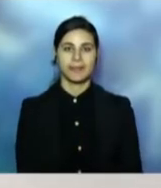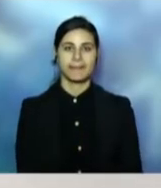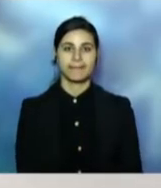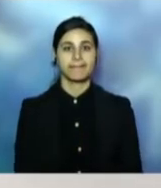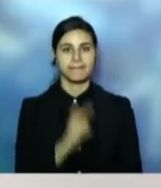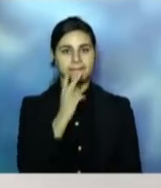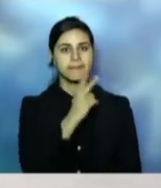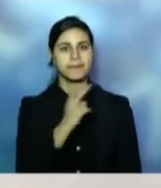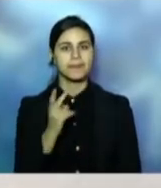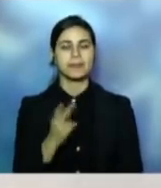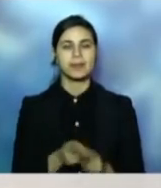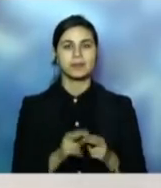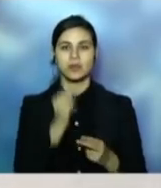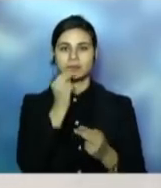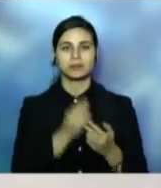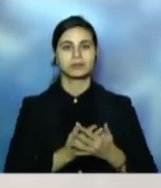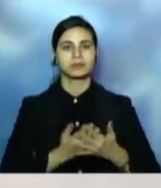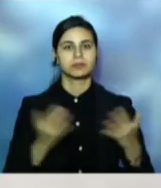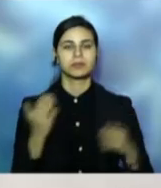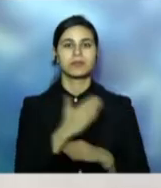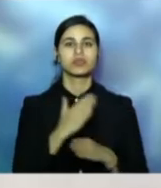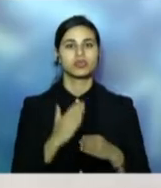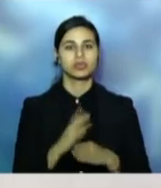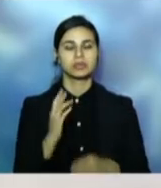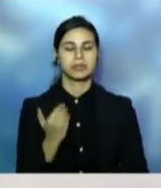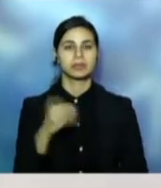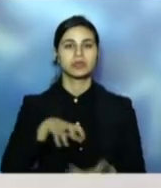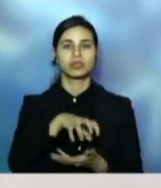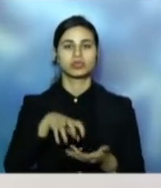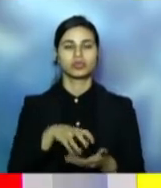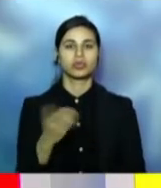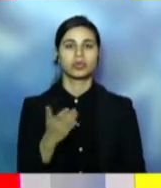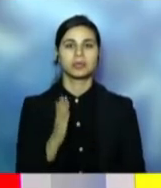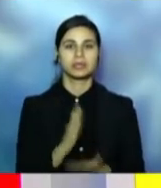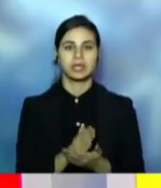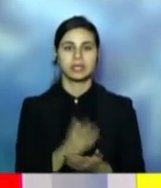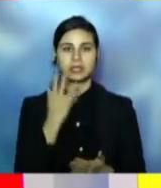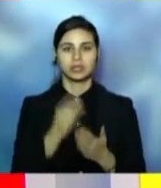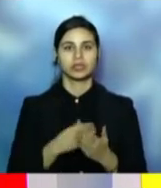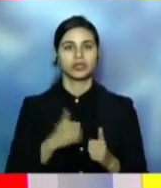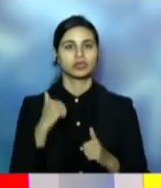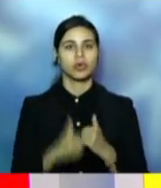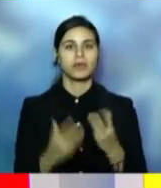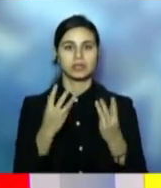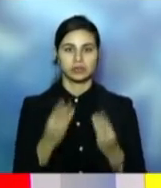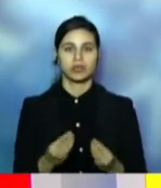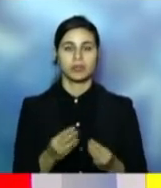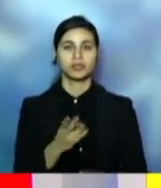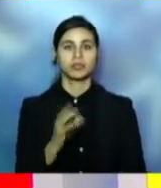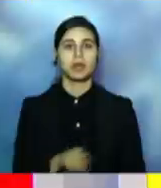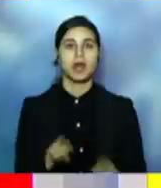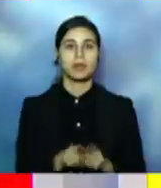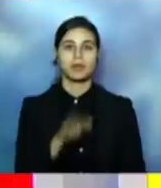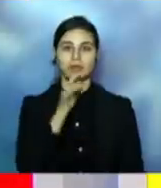გათვალი გადავავლოთ იმ ნაირსახეობას, პურისა და პურფუნთუშეულისა, რომელიც არის ჩვენს ყოველდღიურობაში, მაგრამ